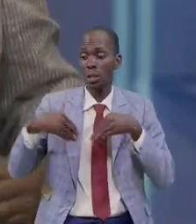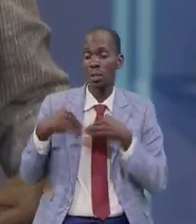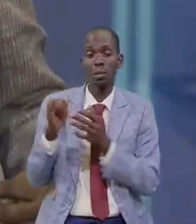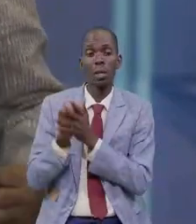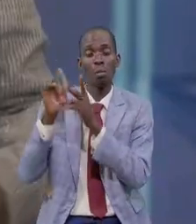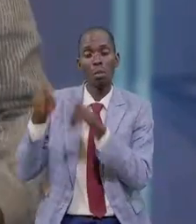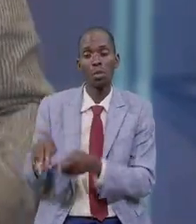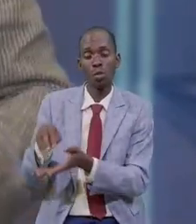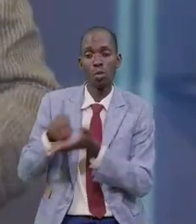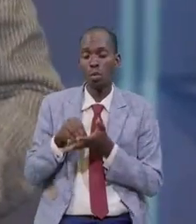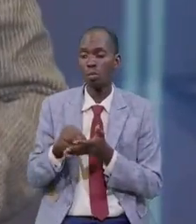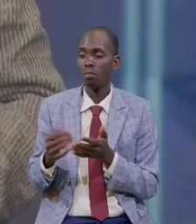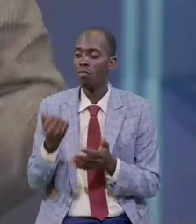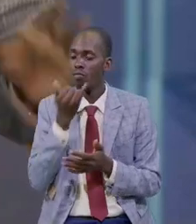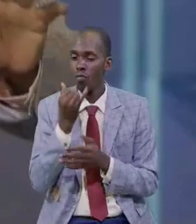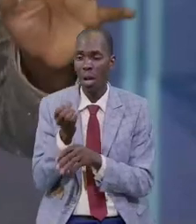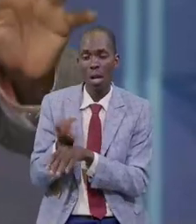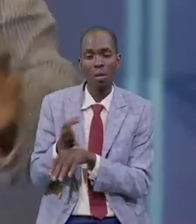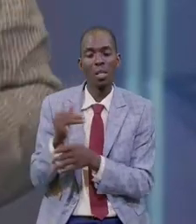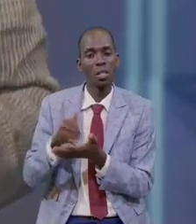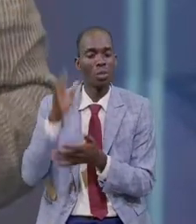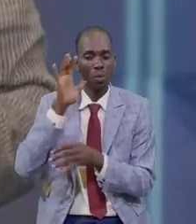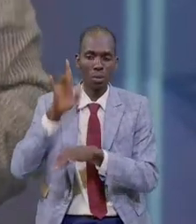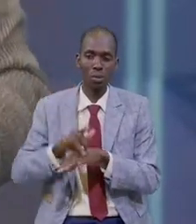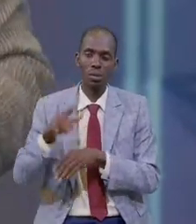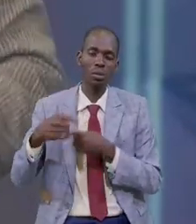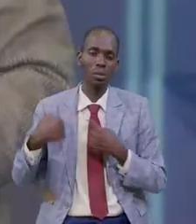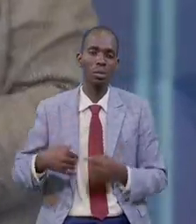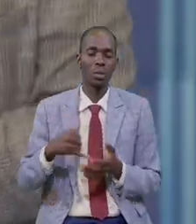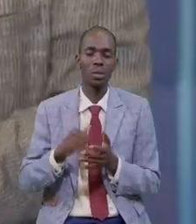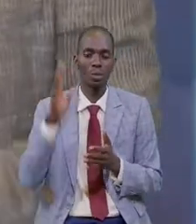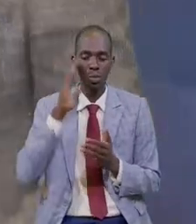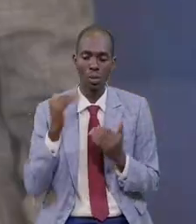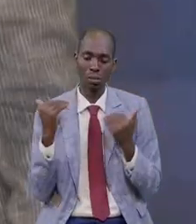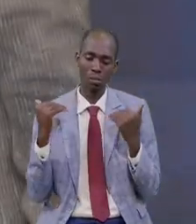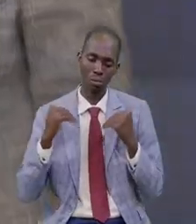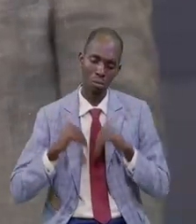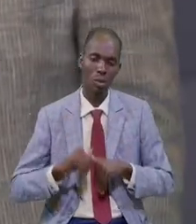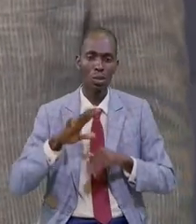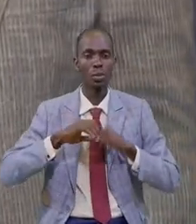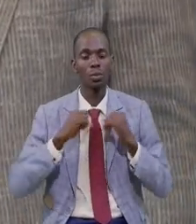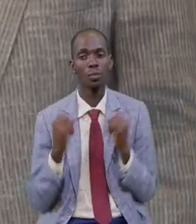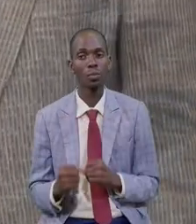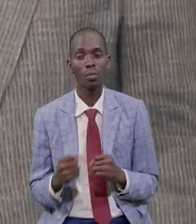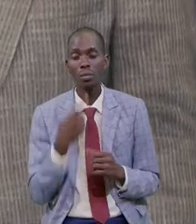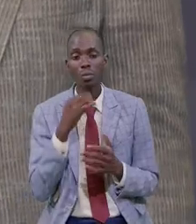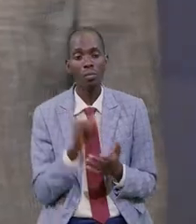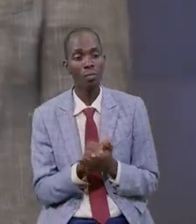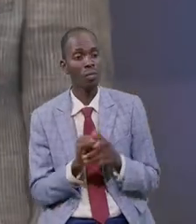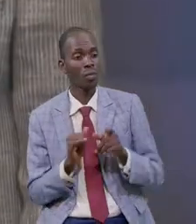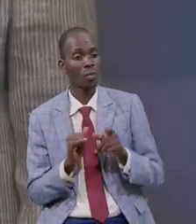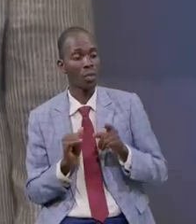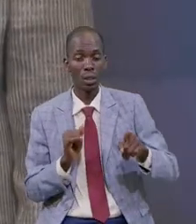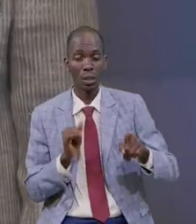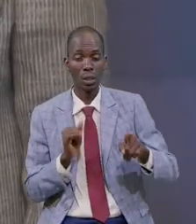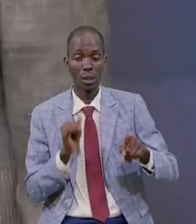dans ton cœur ça va souiller ton cœur ça diminue ta force tu diras il ne peux pas je ne